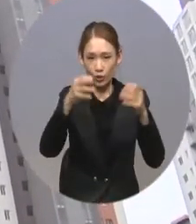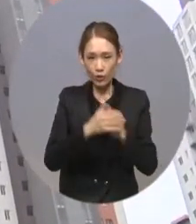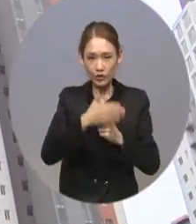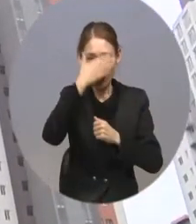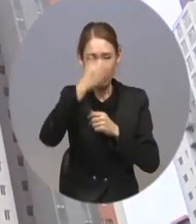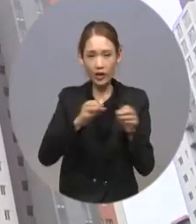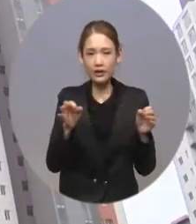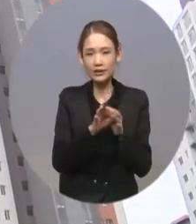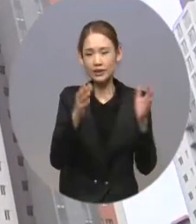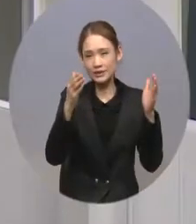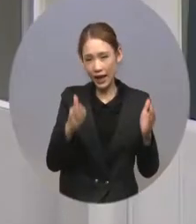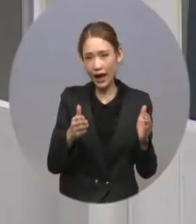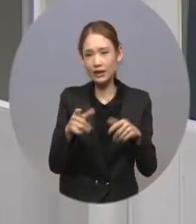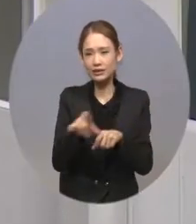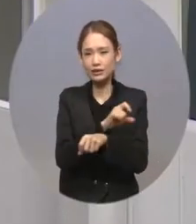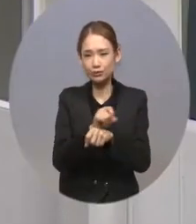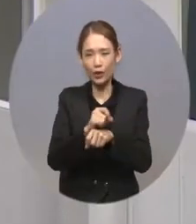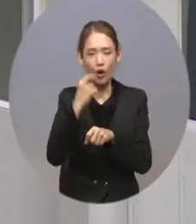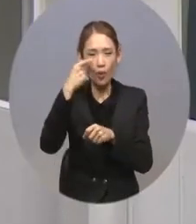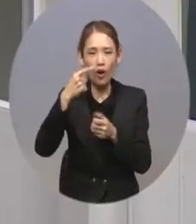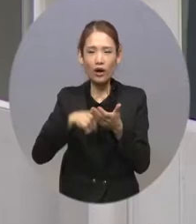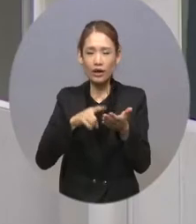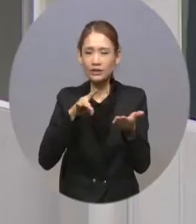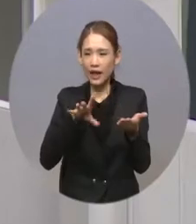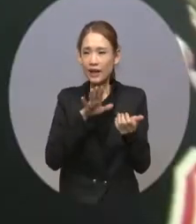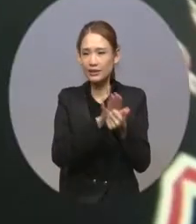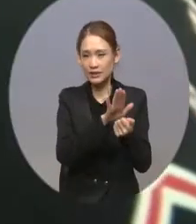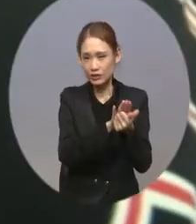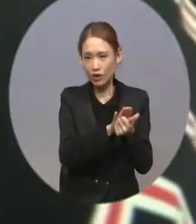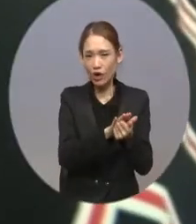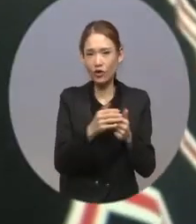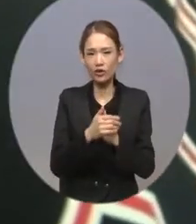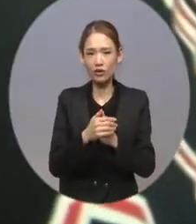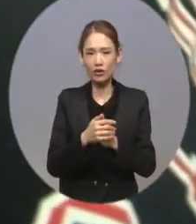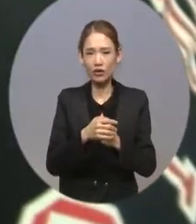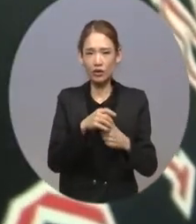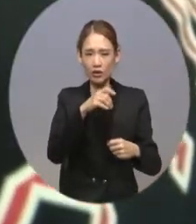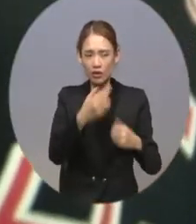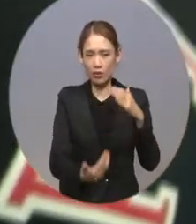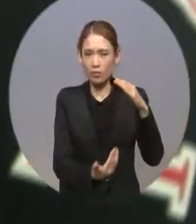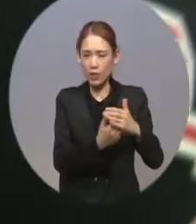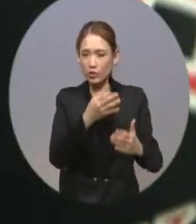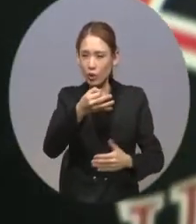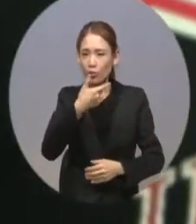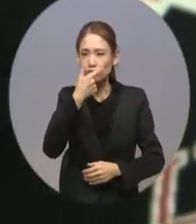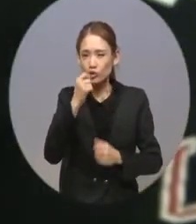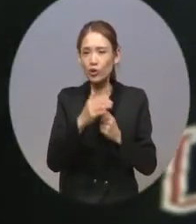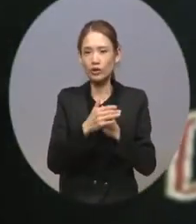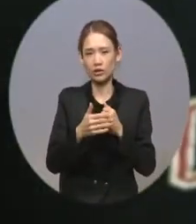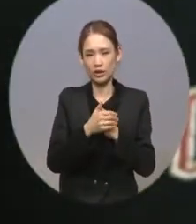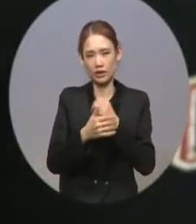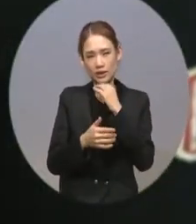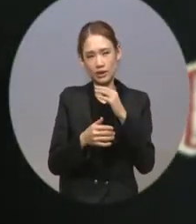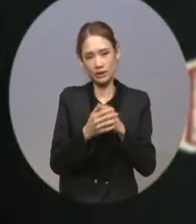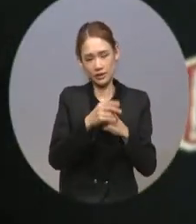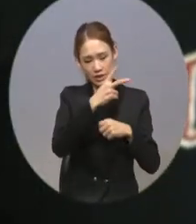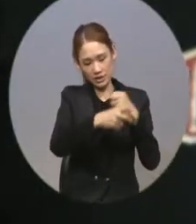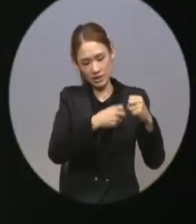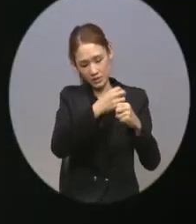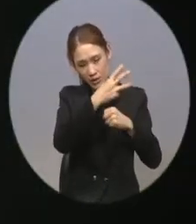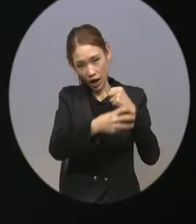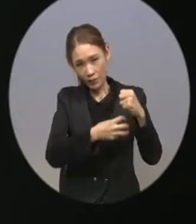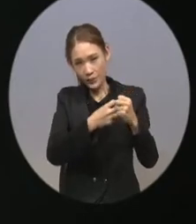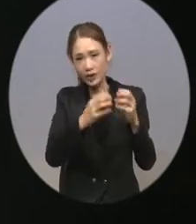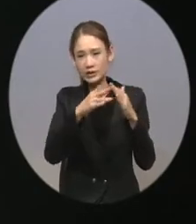한시 특별 월세 지원 사업을 시행합니다. 목돈이 부족한 청년을 위해서는 20에서 30년간 집값을